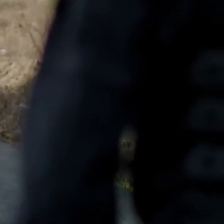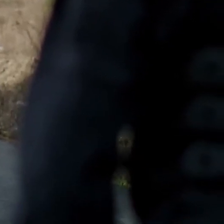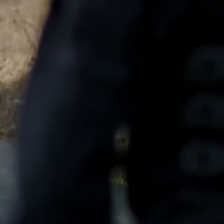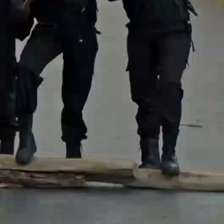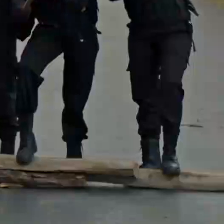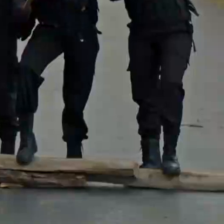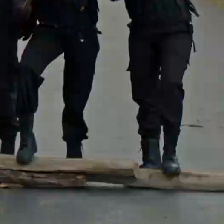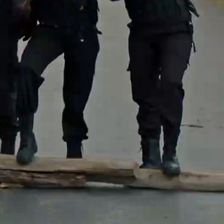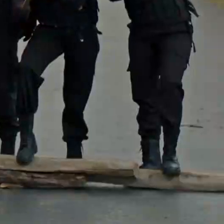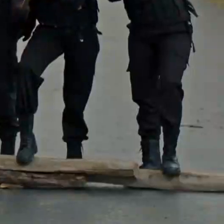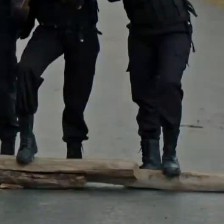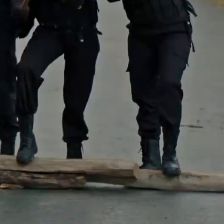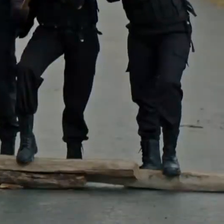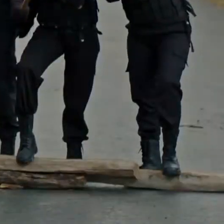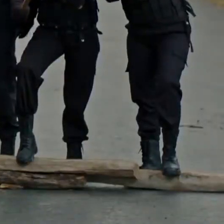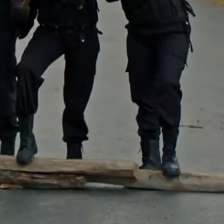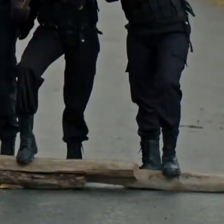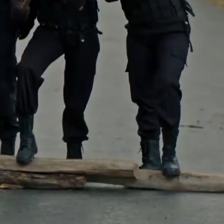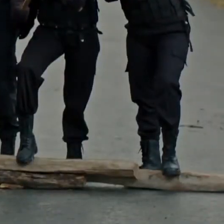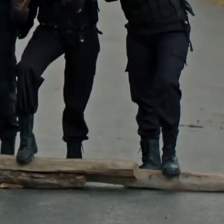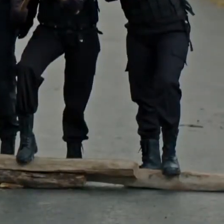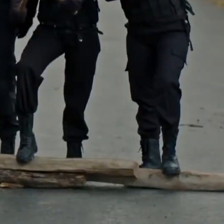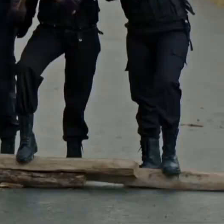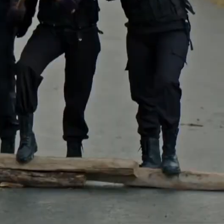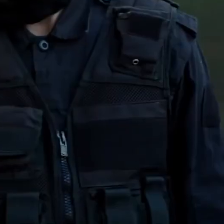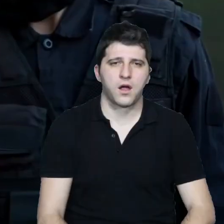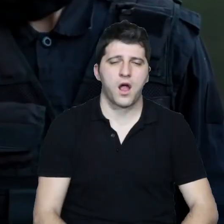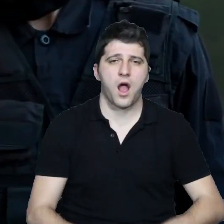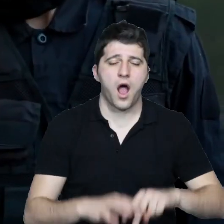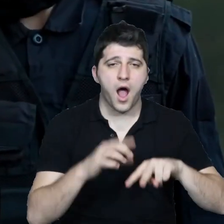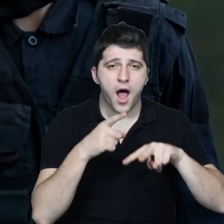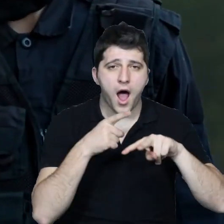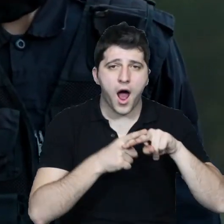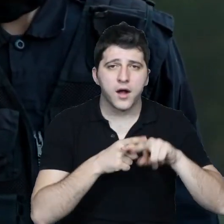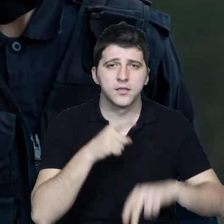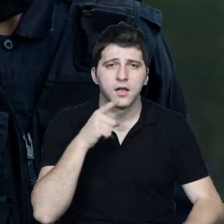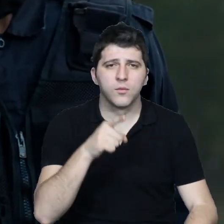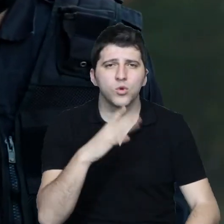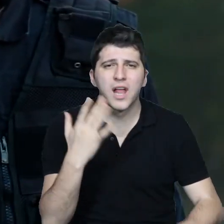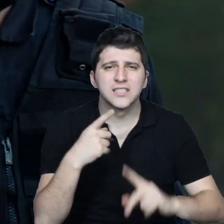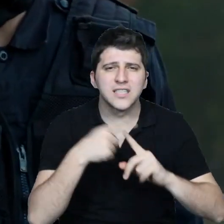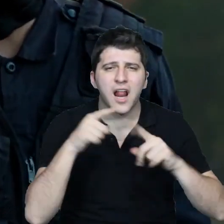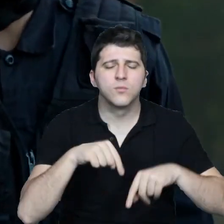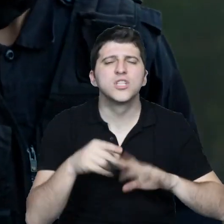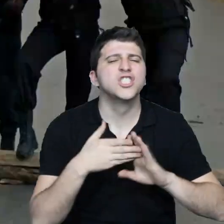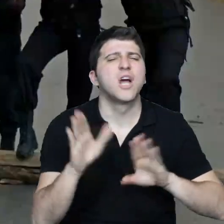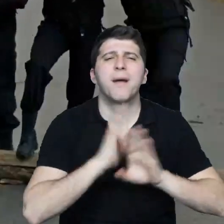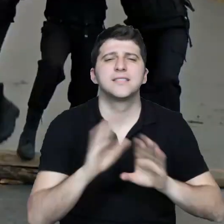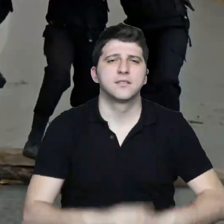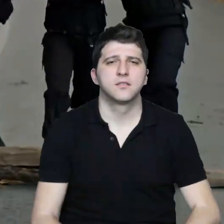saldırmaya hazır. Araba önlerinde durdu. Arda'yı ver. Burası Taraklı. Buradan çıkış